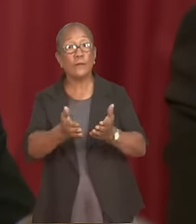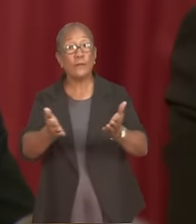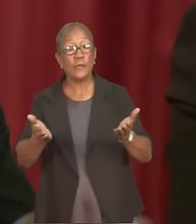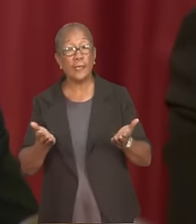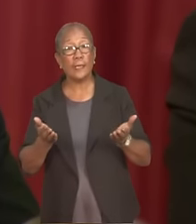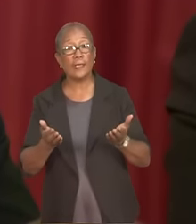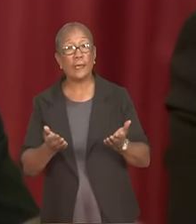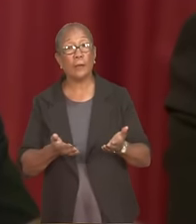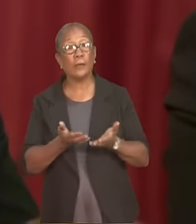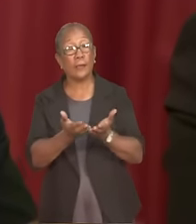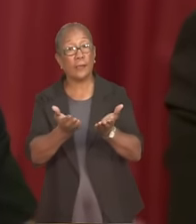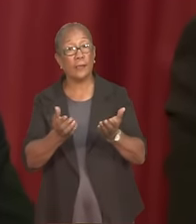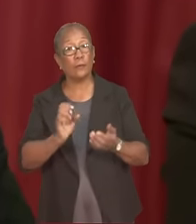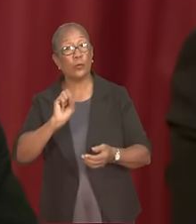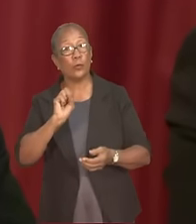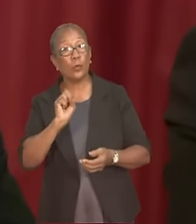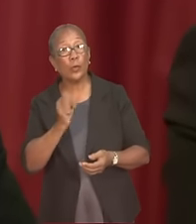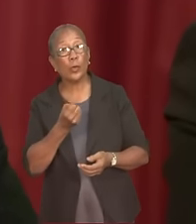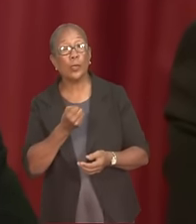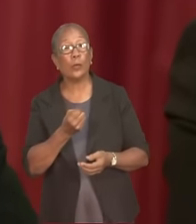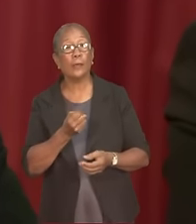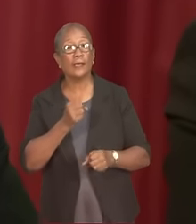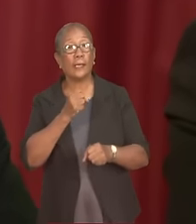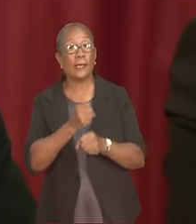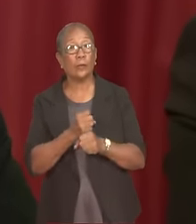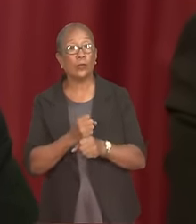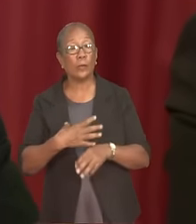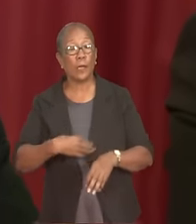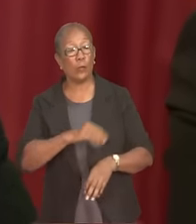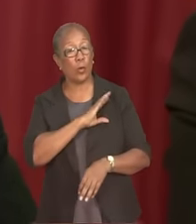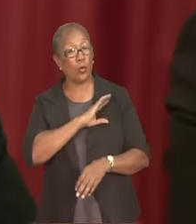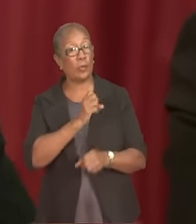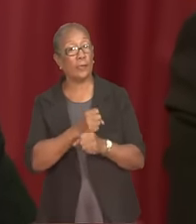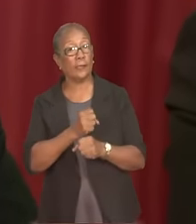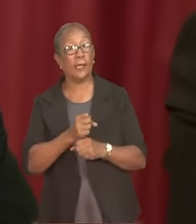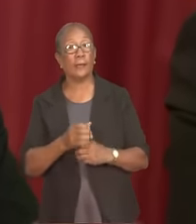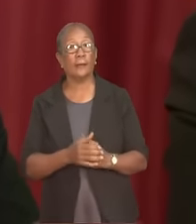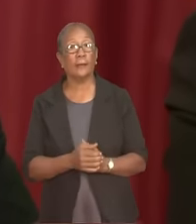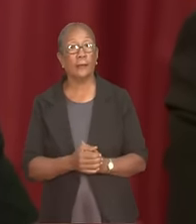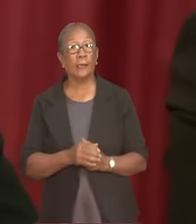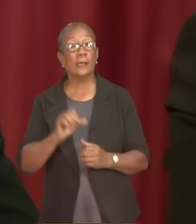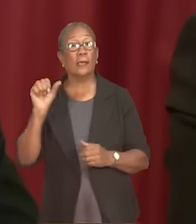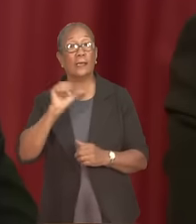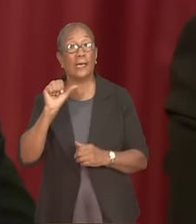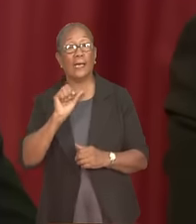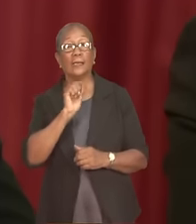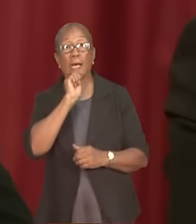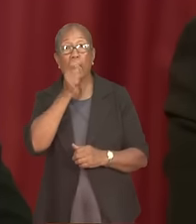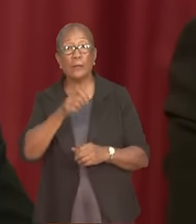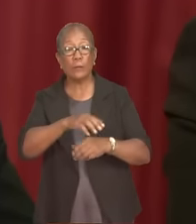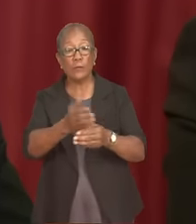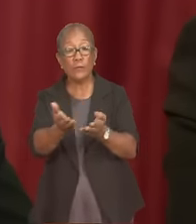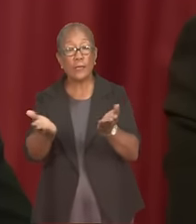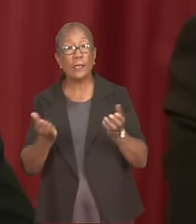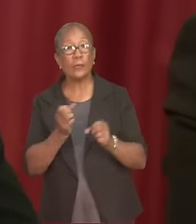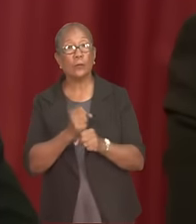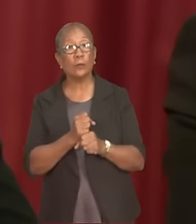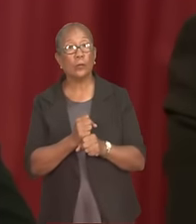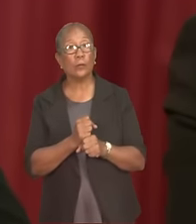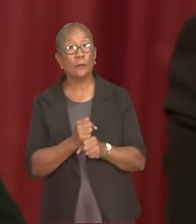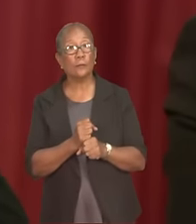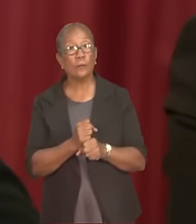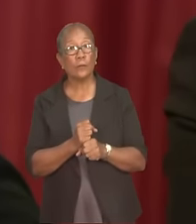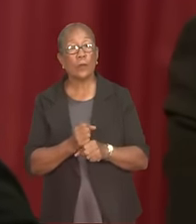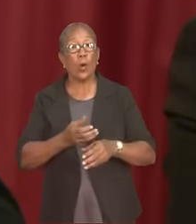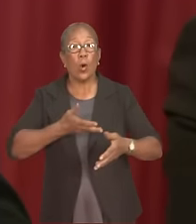aanbevelingen kunnen we gelijk implementeren. En dat hebben we ook gedaan. Maar van andere aanbevelingen is er meer